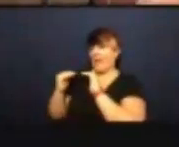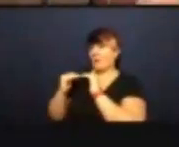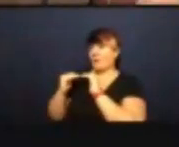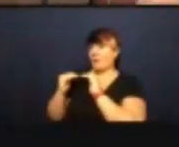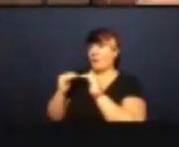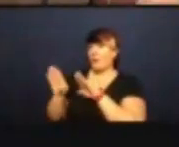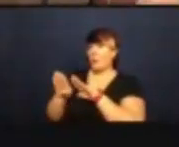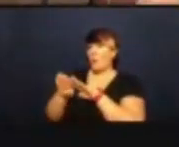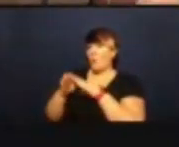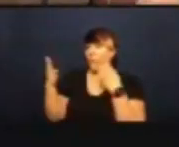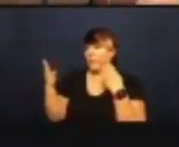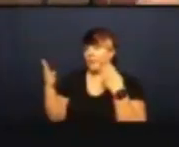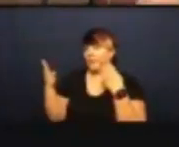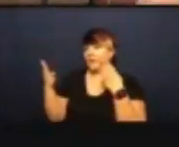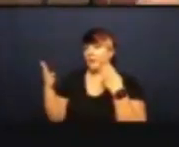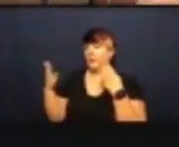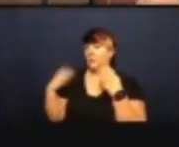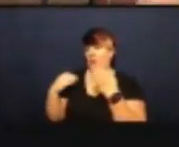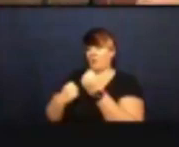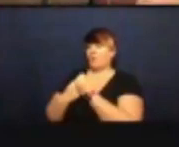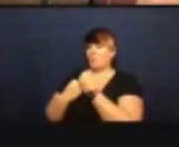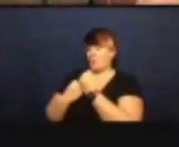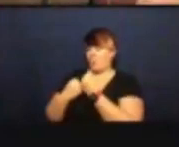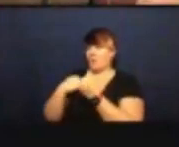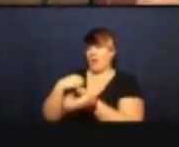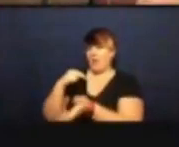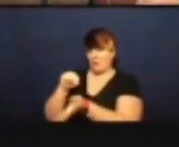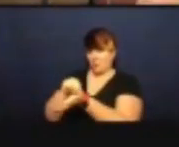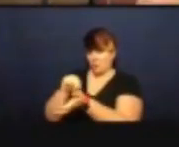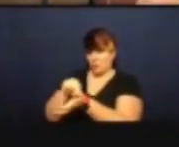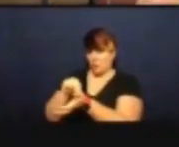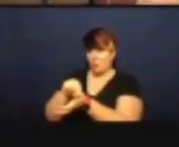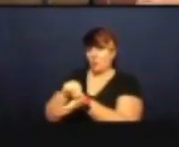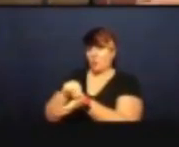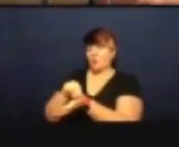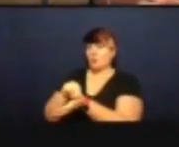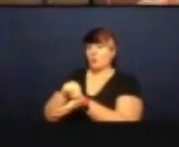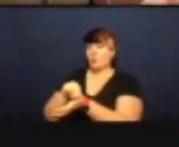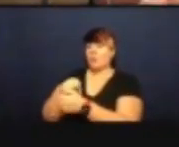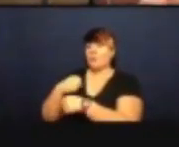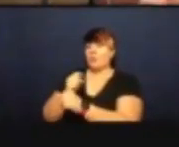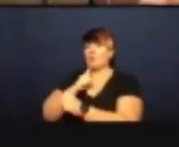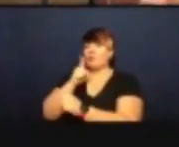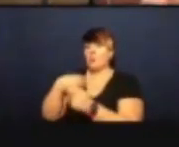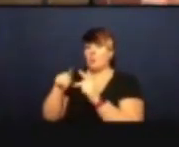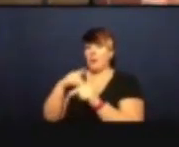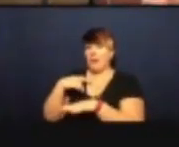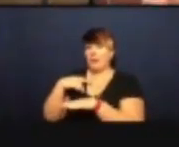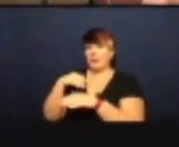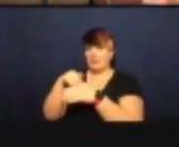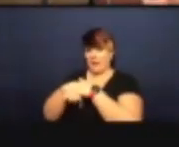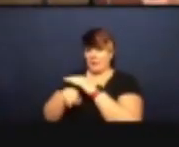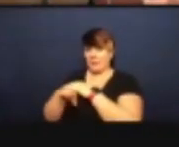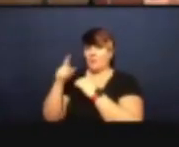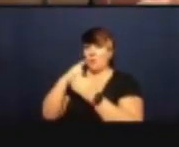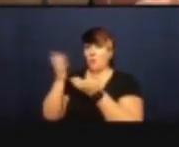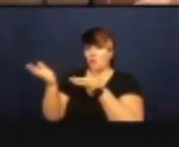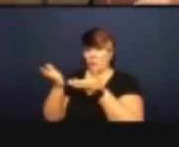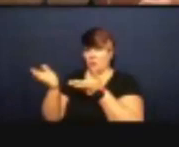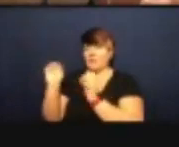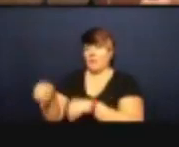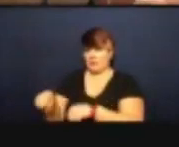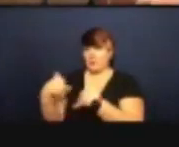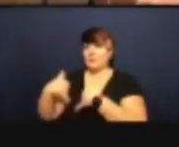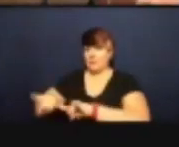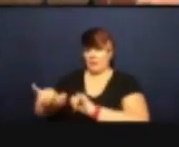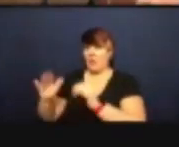tunapozungumzia kazi inayohusiana na COVID? Ndiyo, tumehakikisha